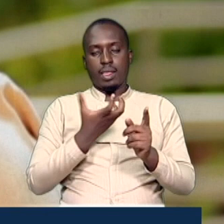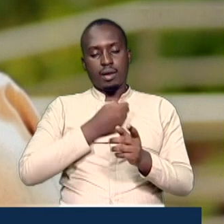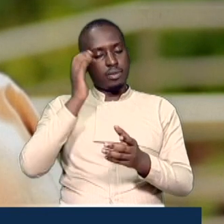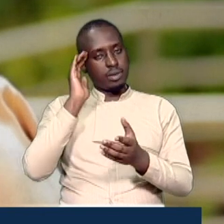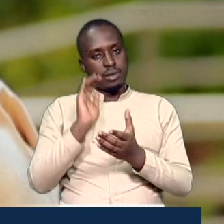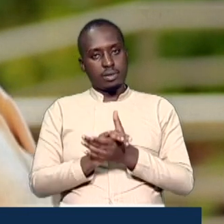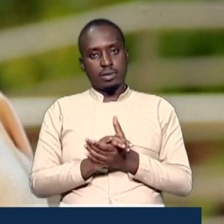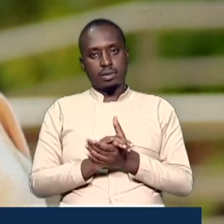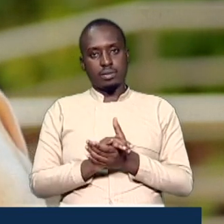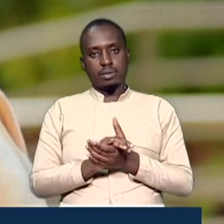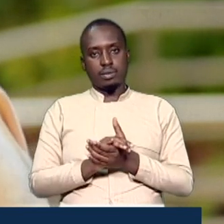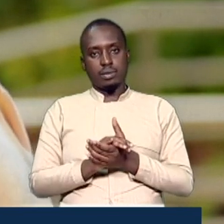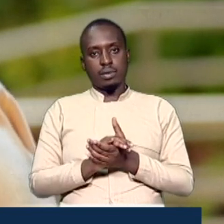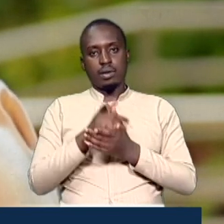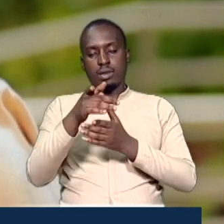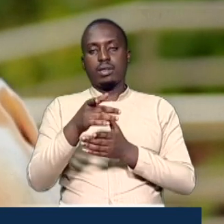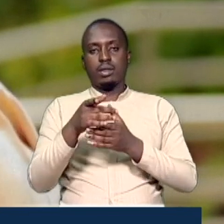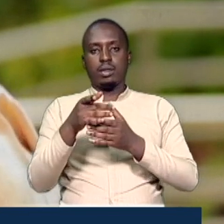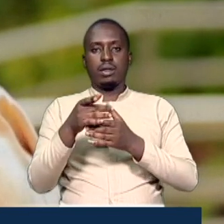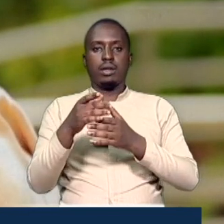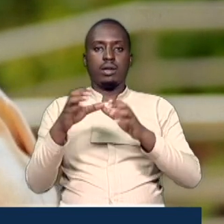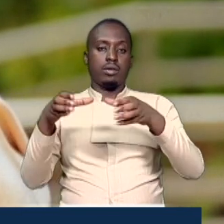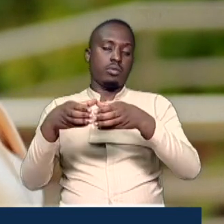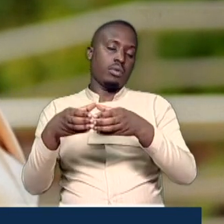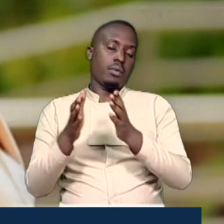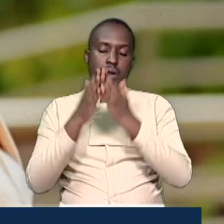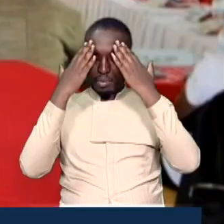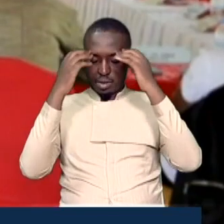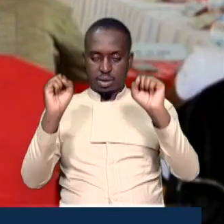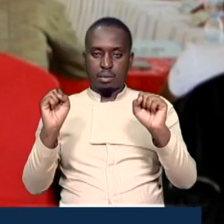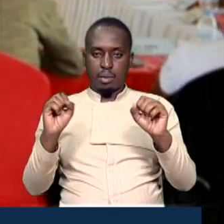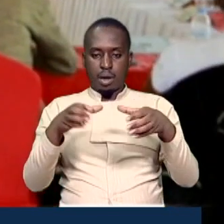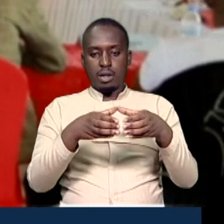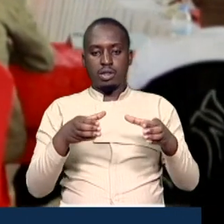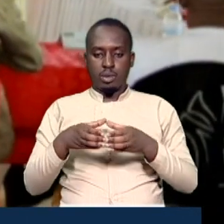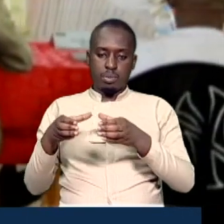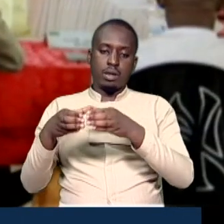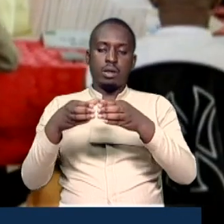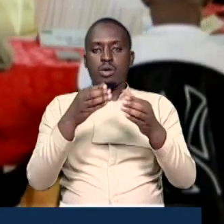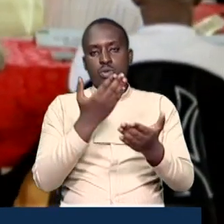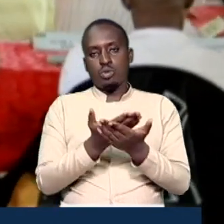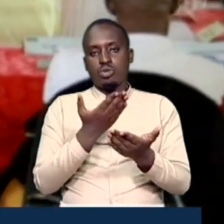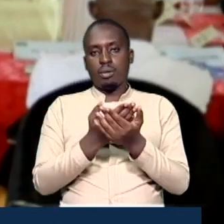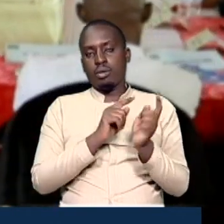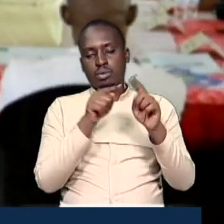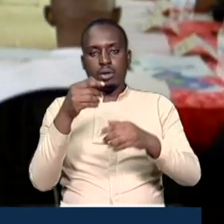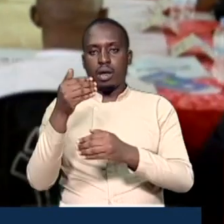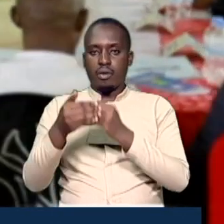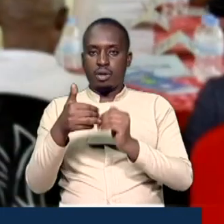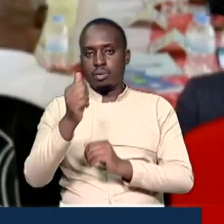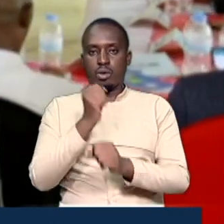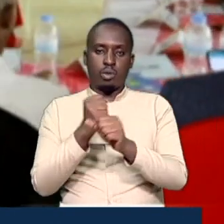icyizere cy'iyi federasiyo n'abaperezida b'amaekipe kunsaba ko nabegera